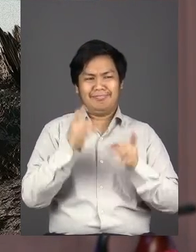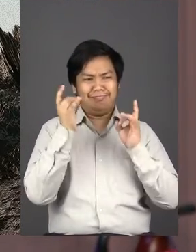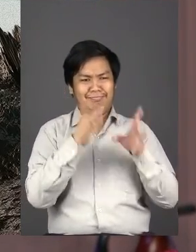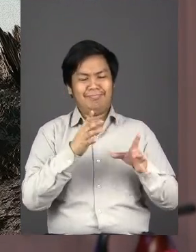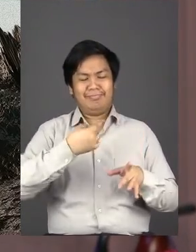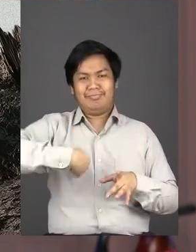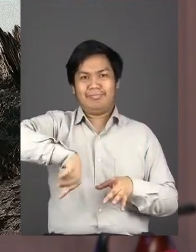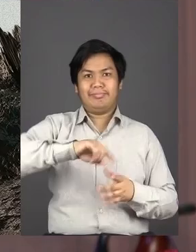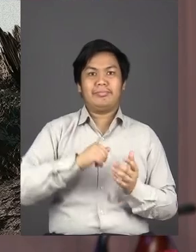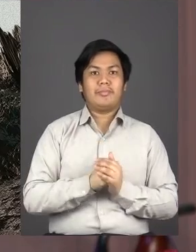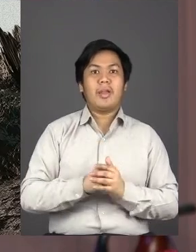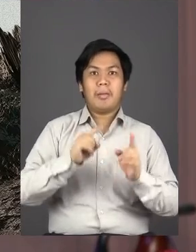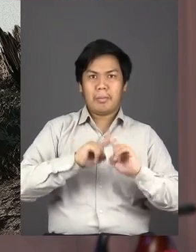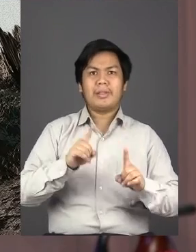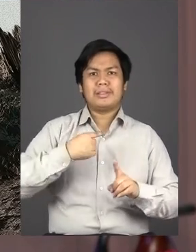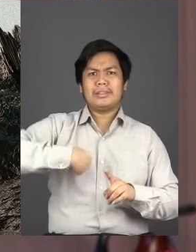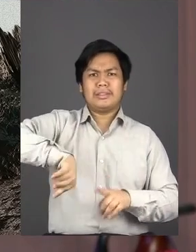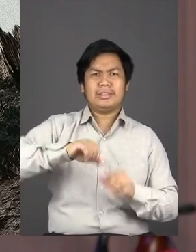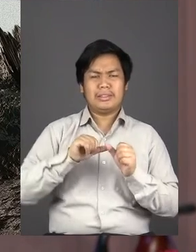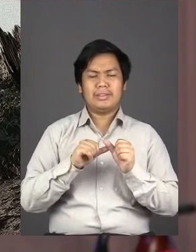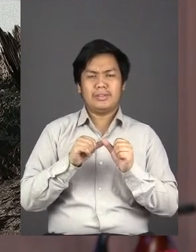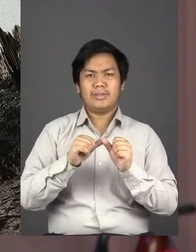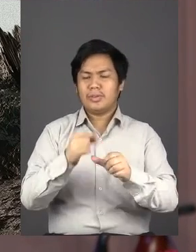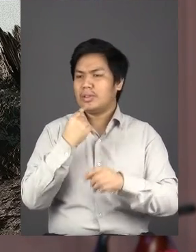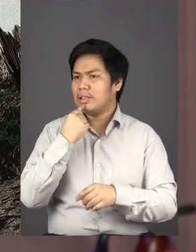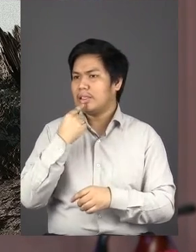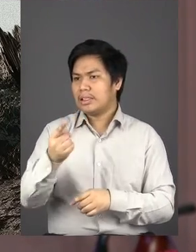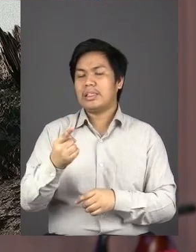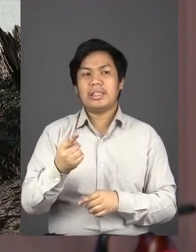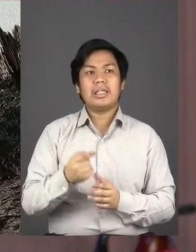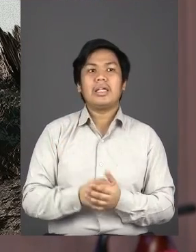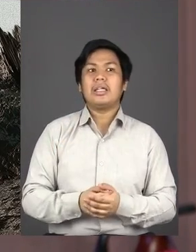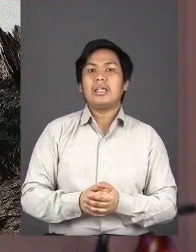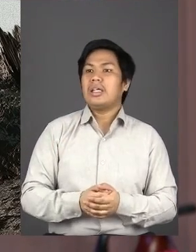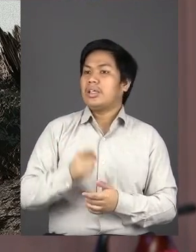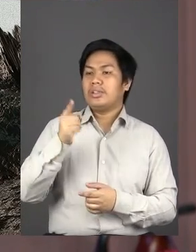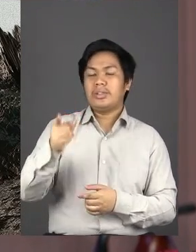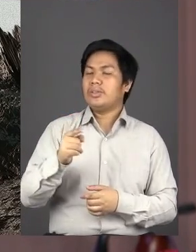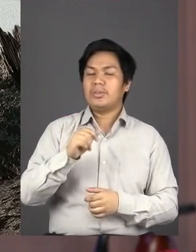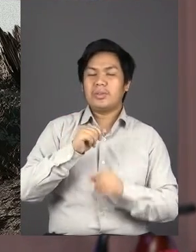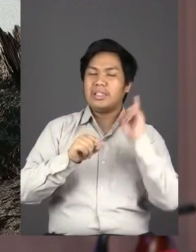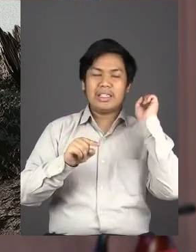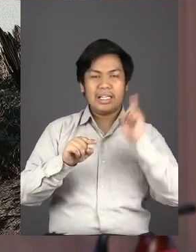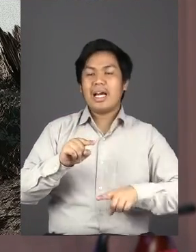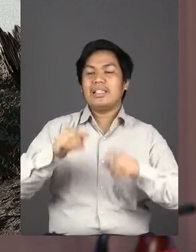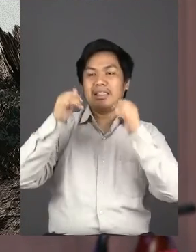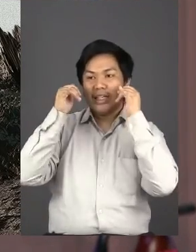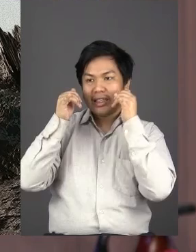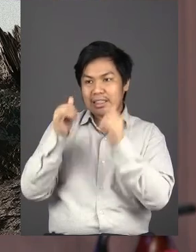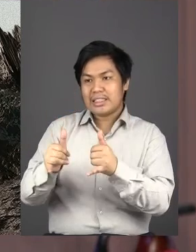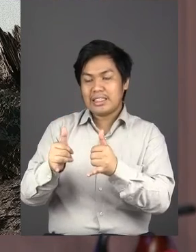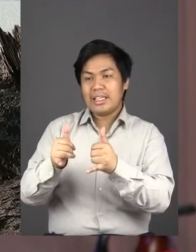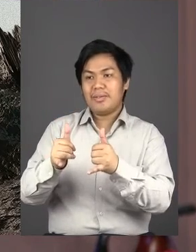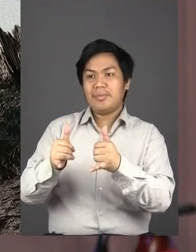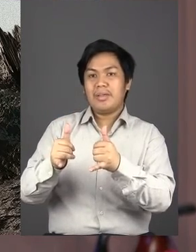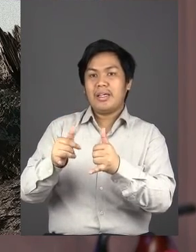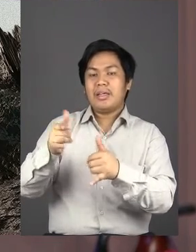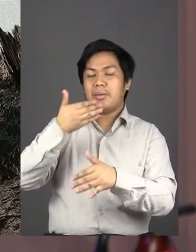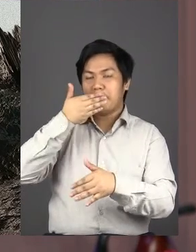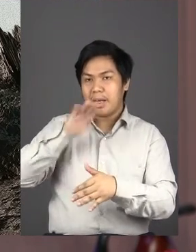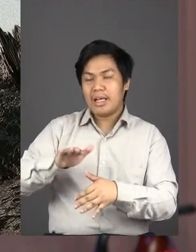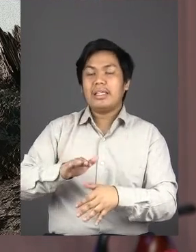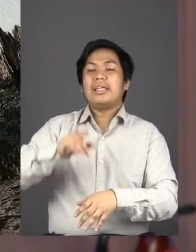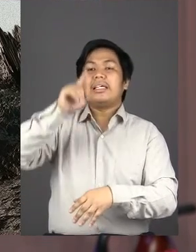Pero kailangan natin sabihan sila na hindi sila maaring manatili sa ganoong pamumuhay Sila ay tinatawag